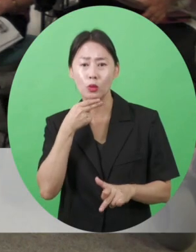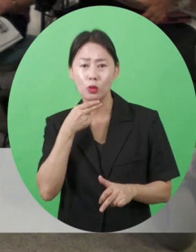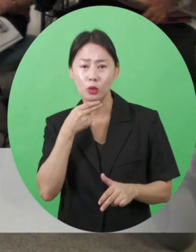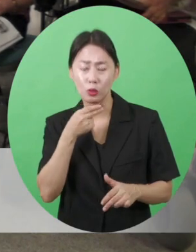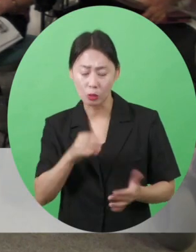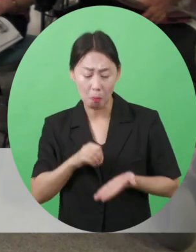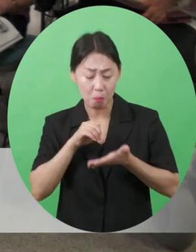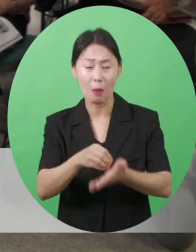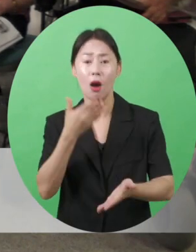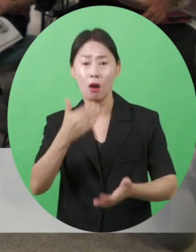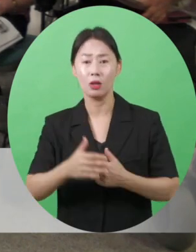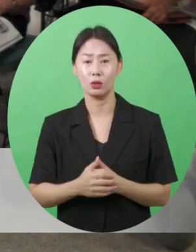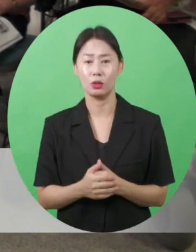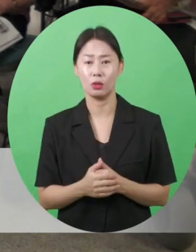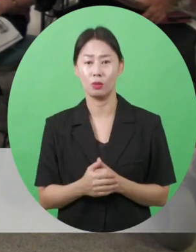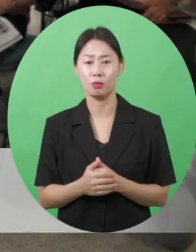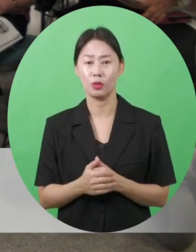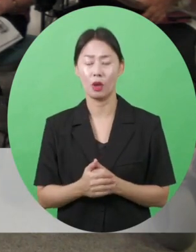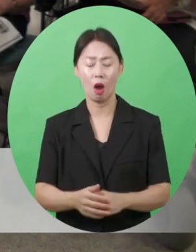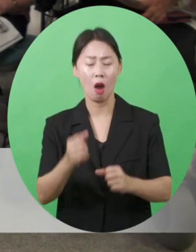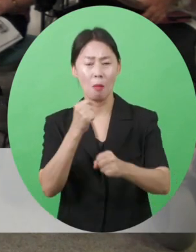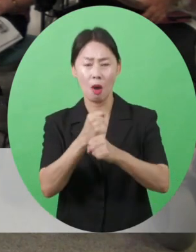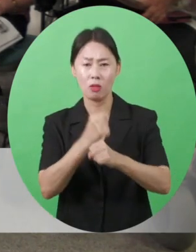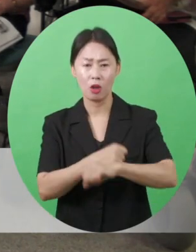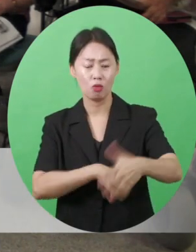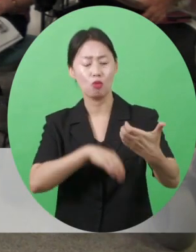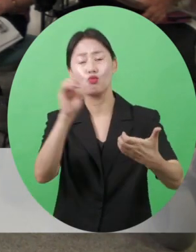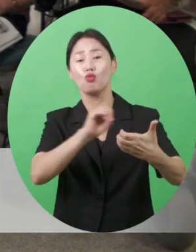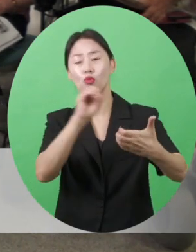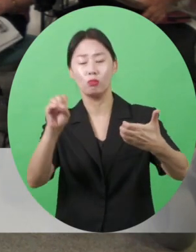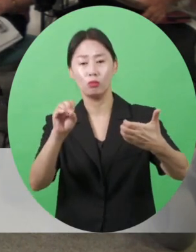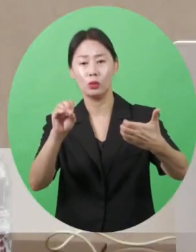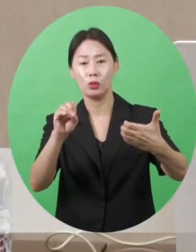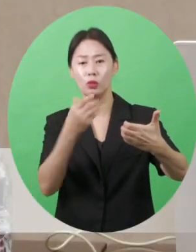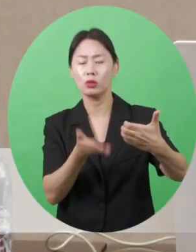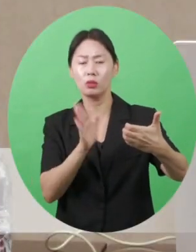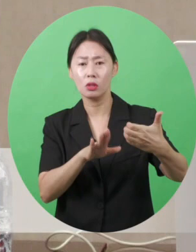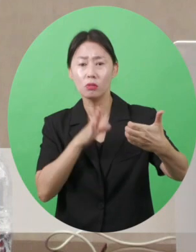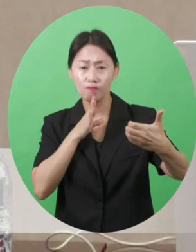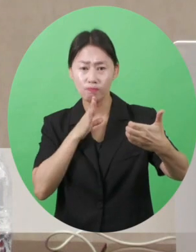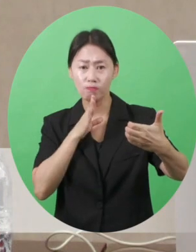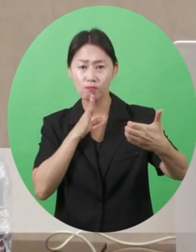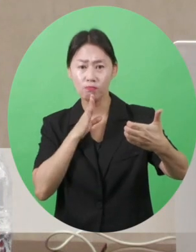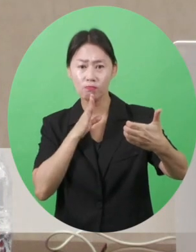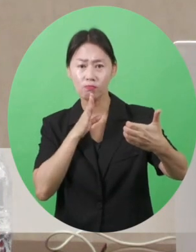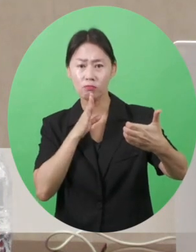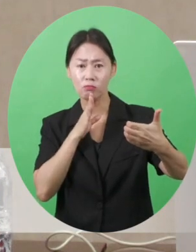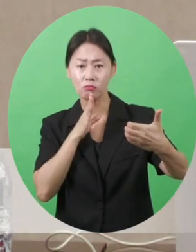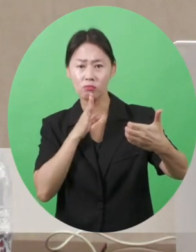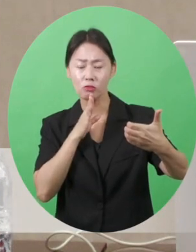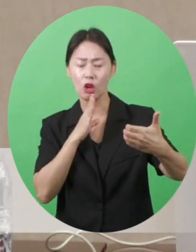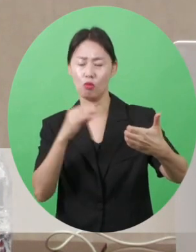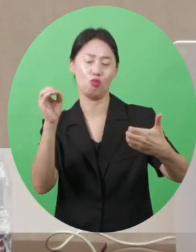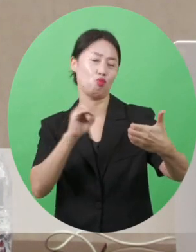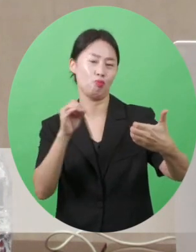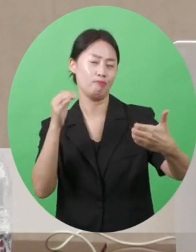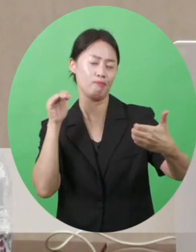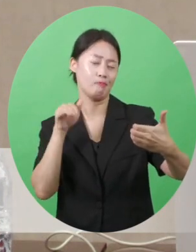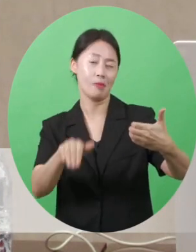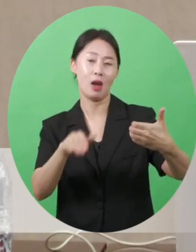설치하는 것이 의무화되어 있어서 설치율은 90%가 넘어가고 있는데, 실제 이용률은 50%가 안